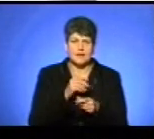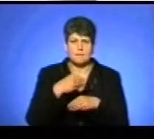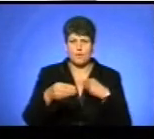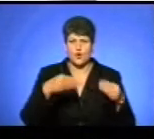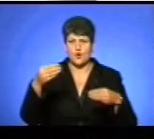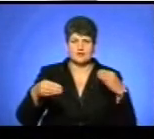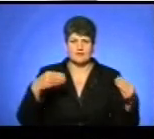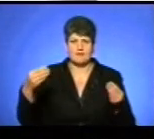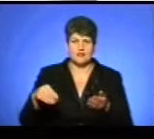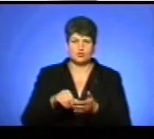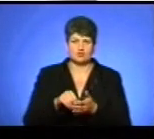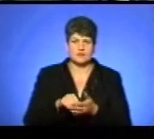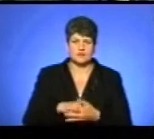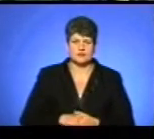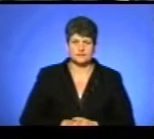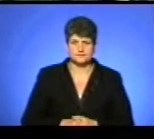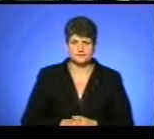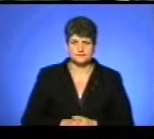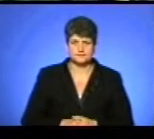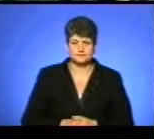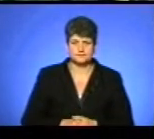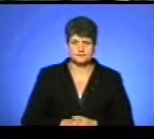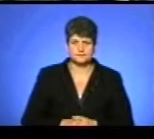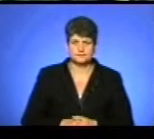пороздавали учасникам.